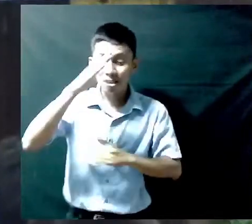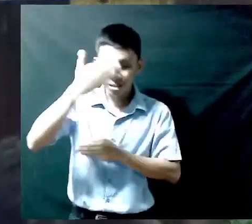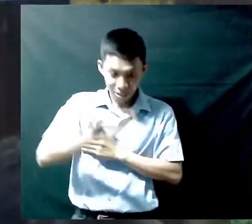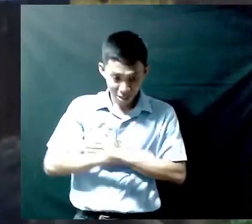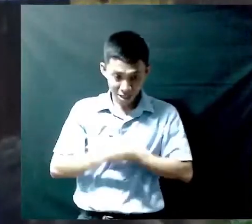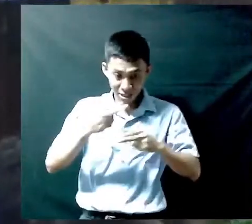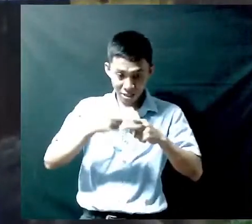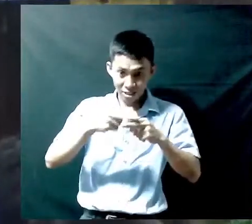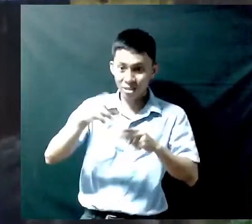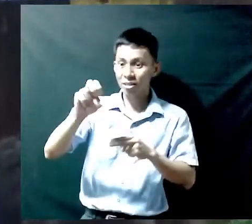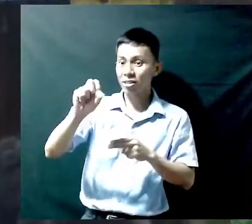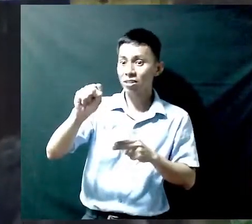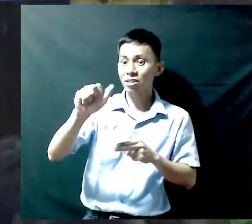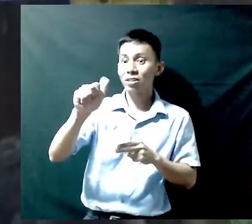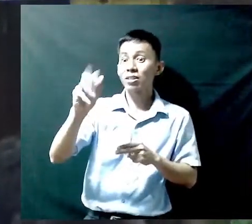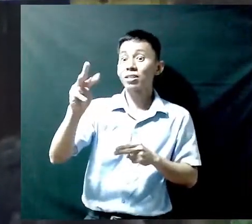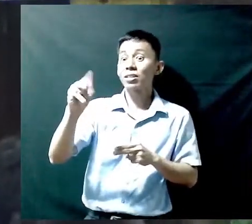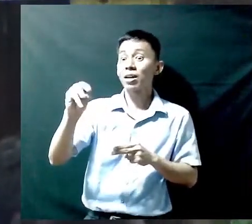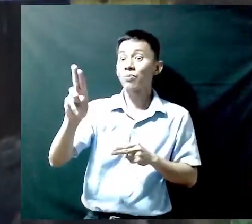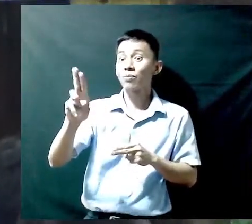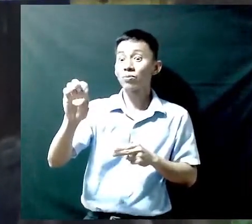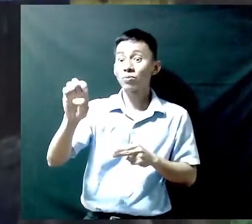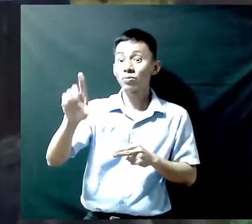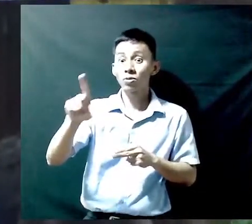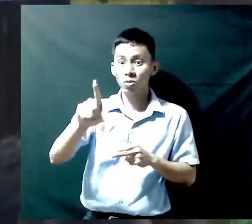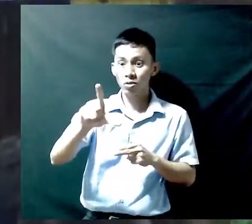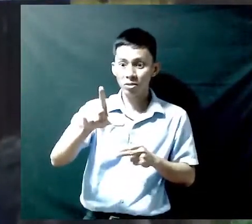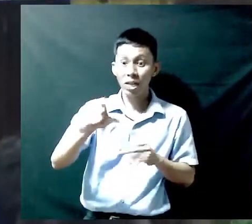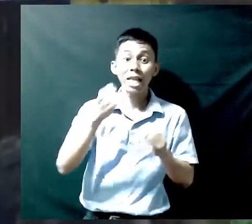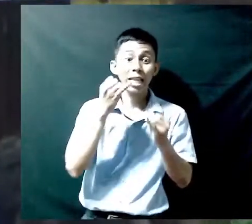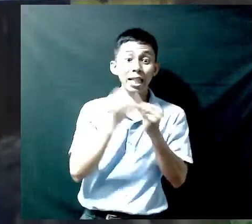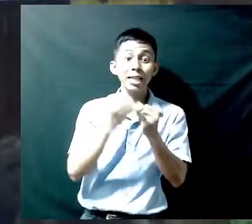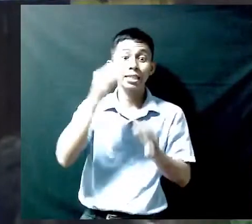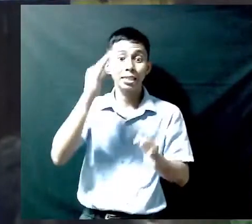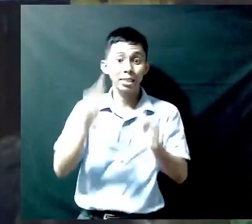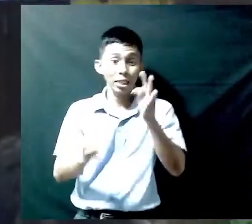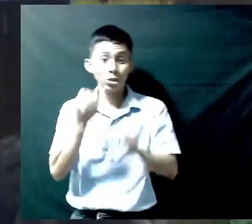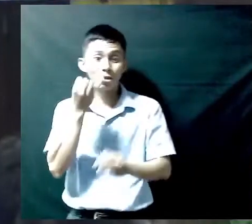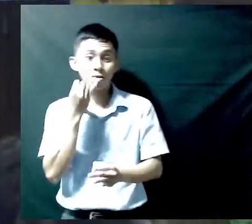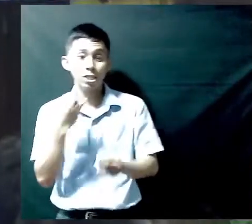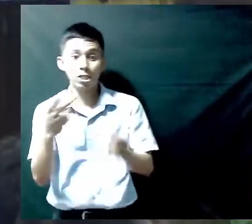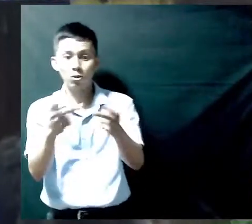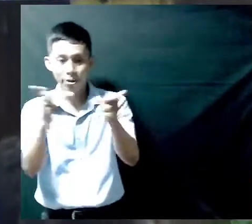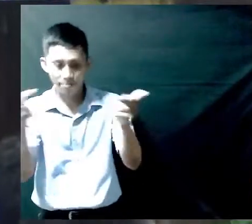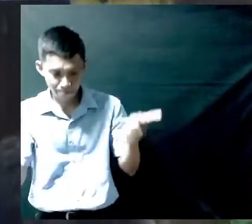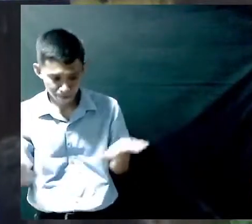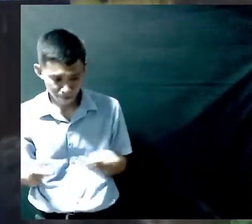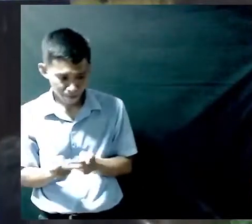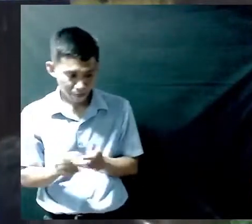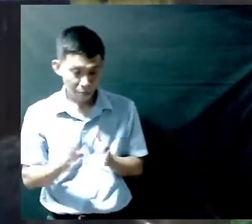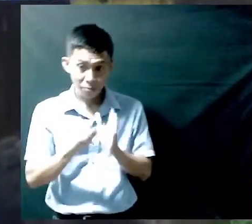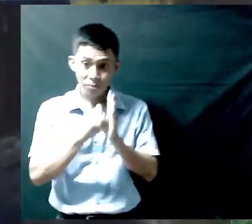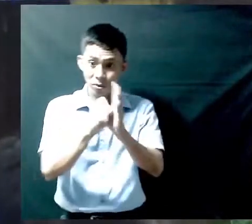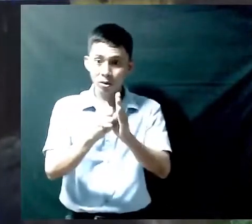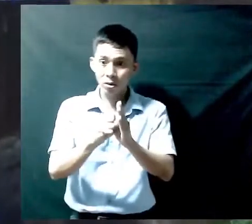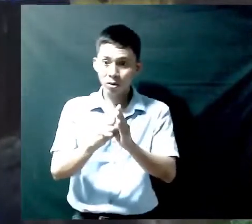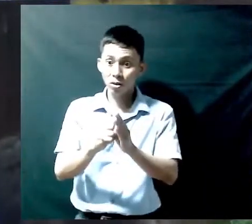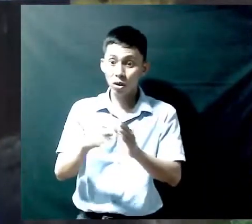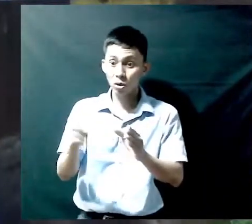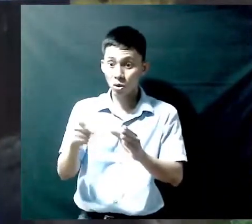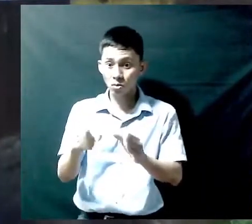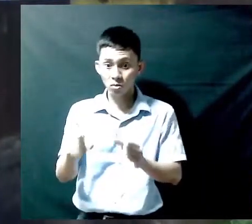ho ba ang si Samuel? Sino ho ba siya? Samuel was the last judge and the first prophet of Israel. And Samuel was a miracle child.